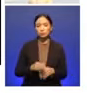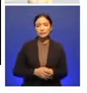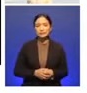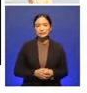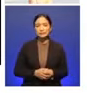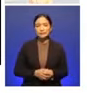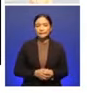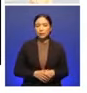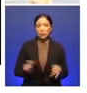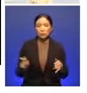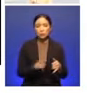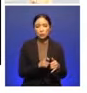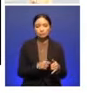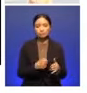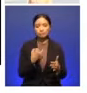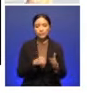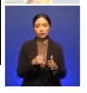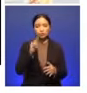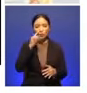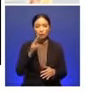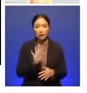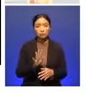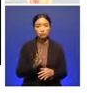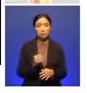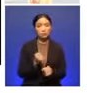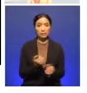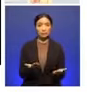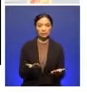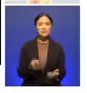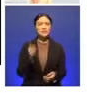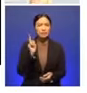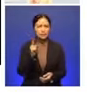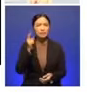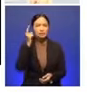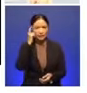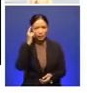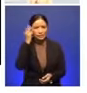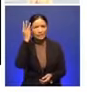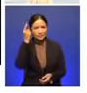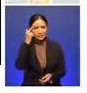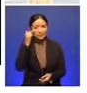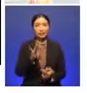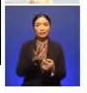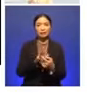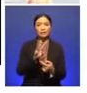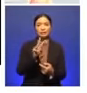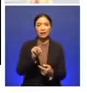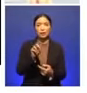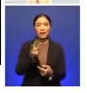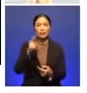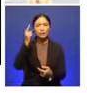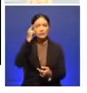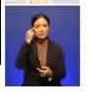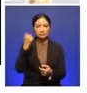แล้วไม่กระทำผิดเนี่ยเราทำจากอะไรจริงๆเนี่ยนะคะในตัวความคิดมันเป็นแนวคิดนะคะที่ทำออกมาเนี่ยมันก็จะทำอยู่3